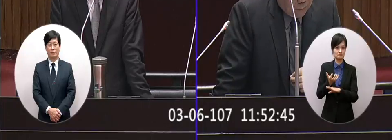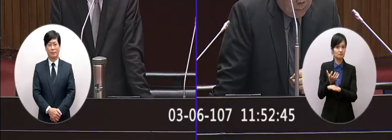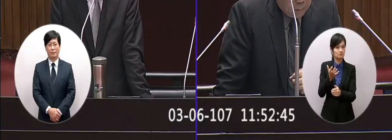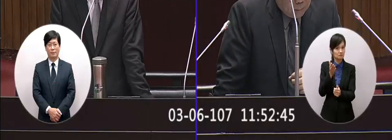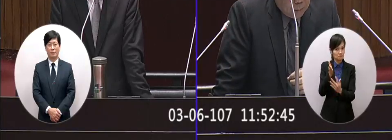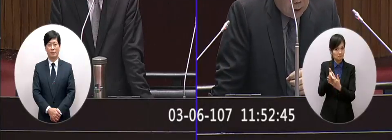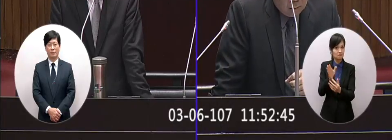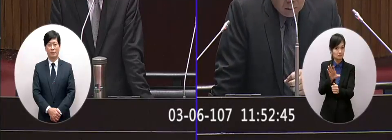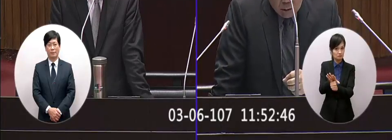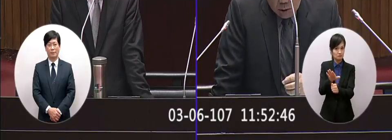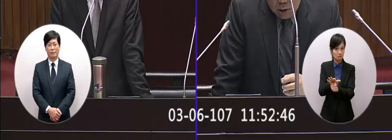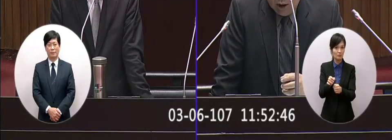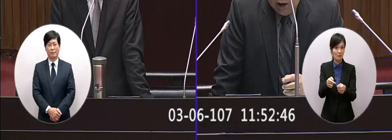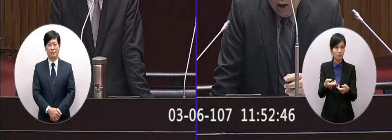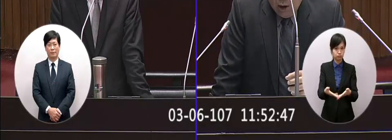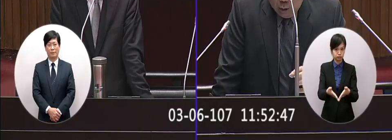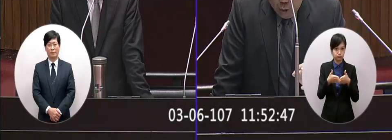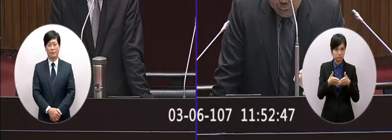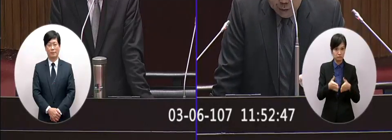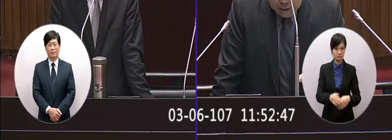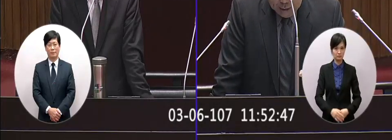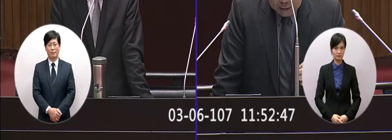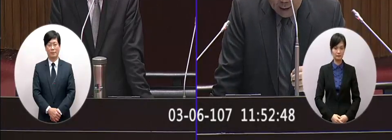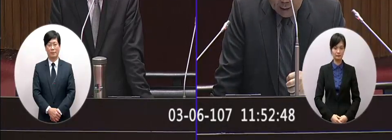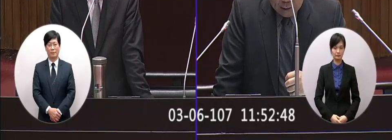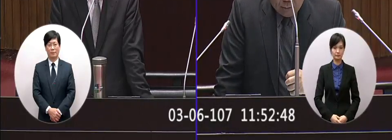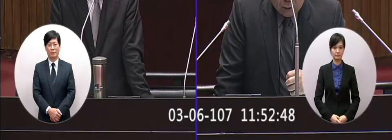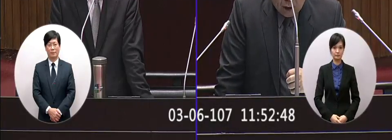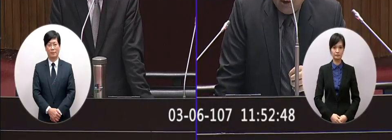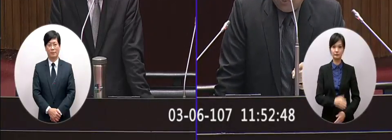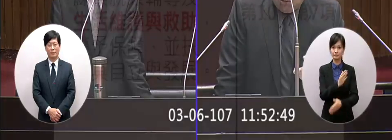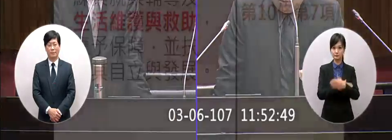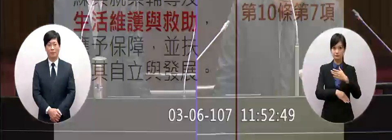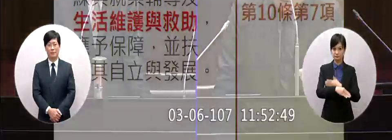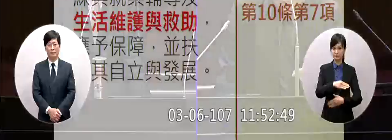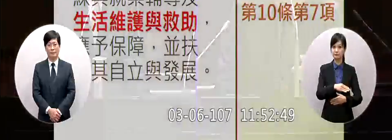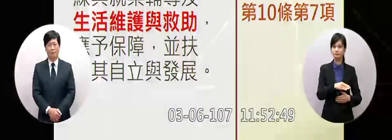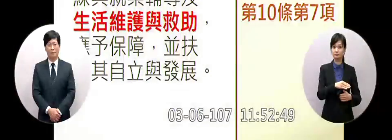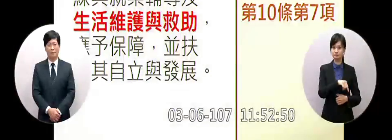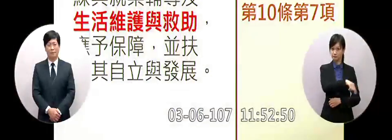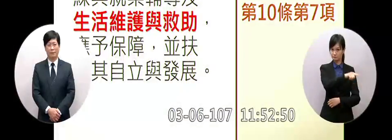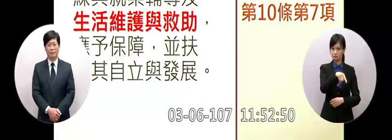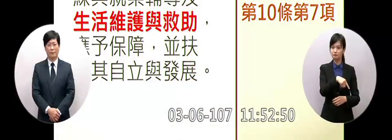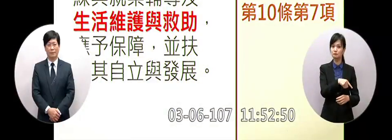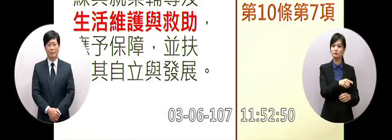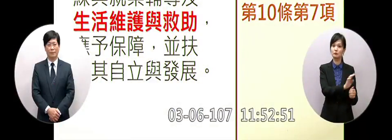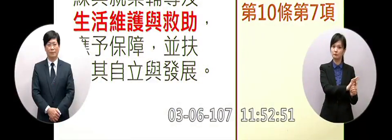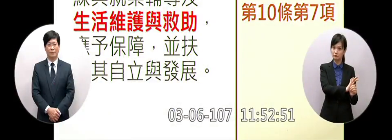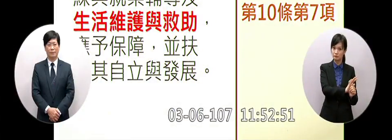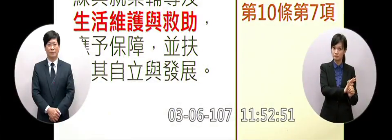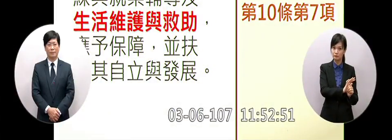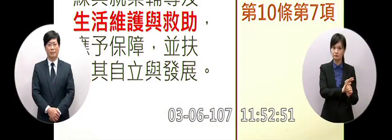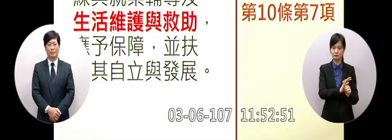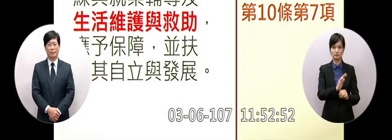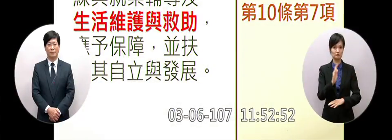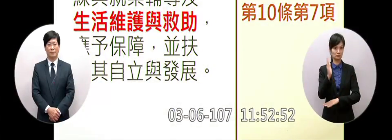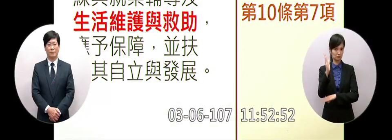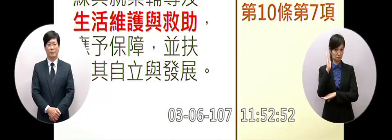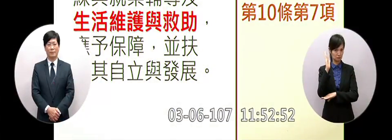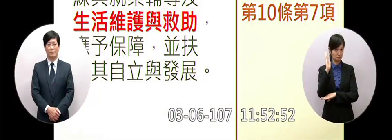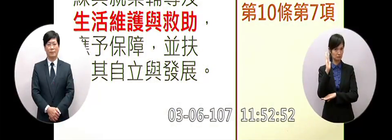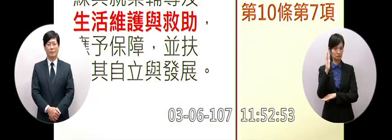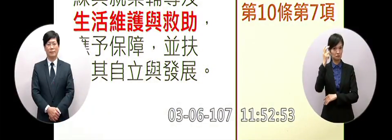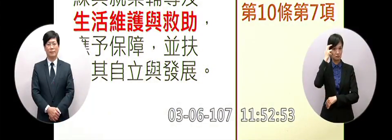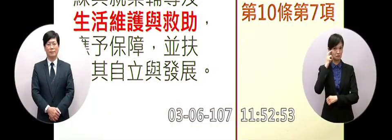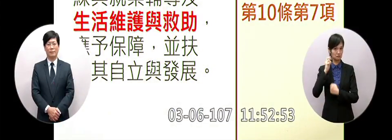张。好，对于身心障碍者的保护，在国家的就是说的这个部分的话，我们宪